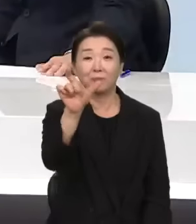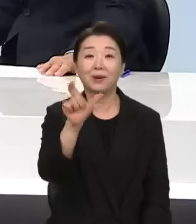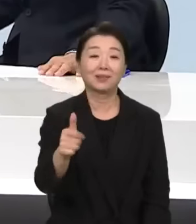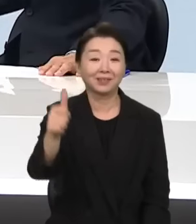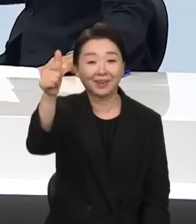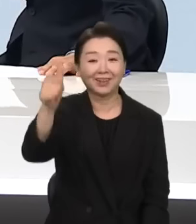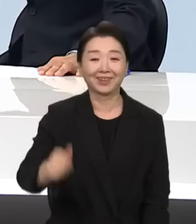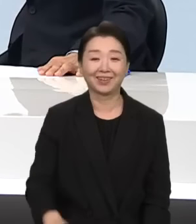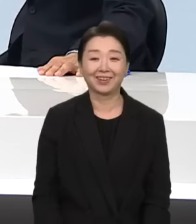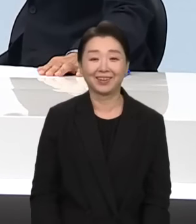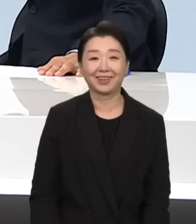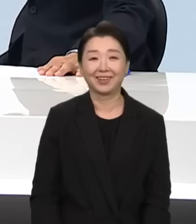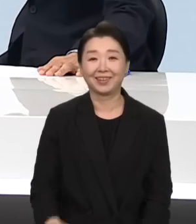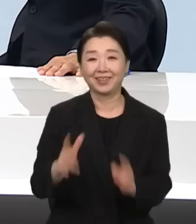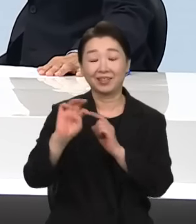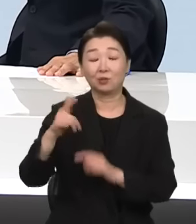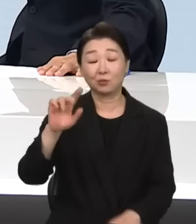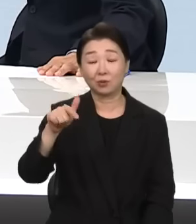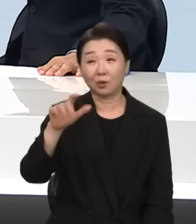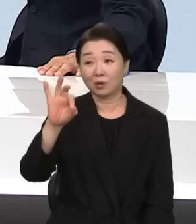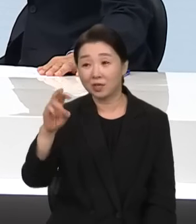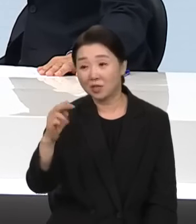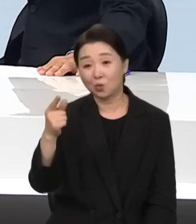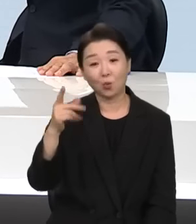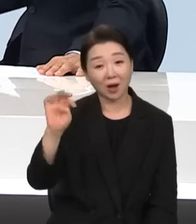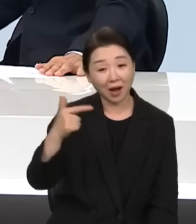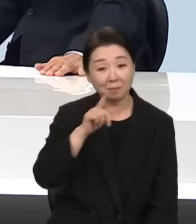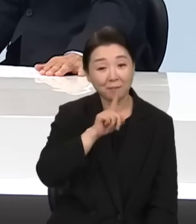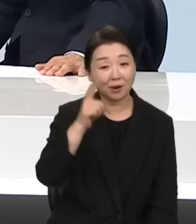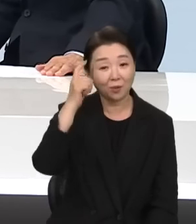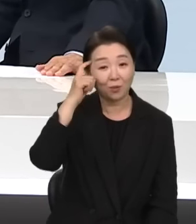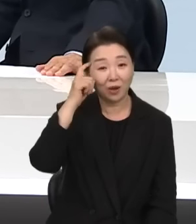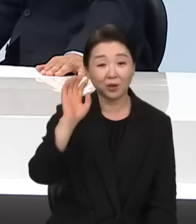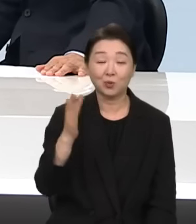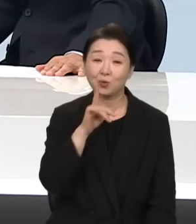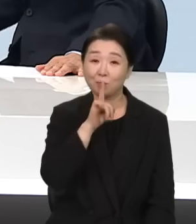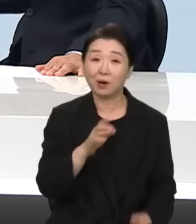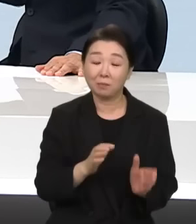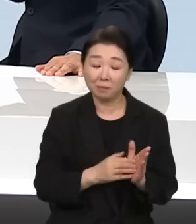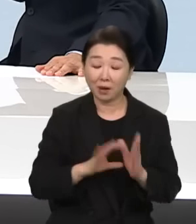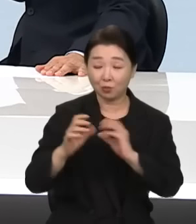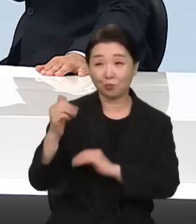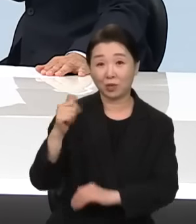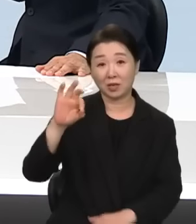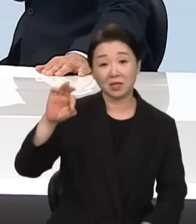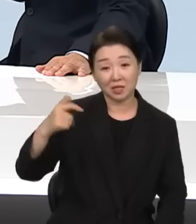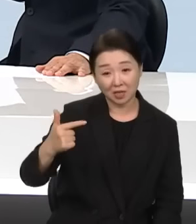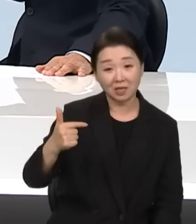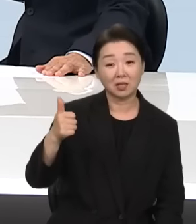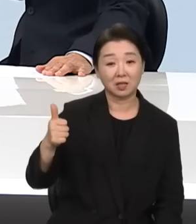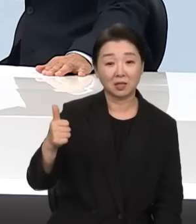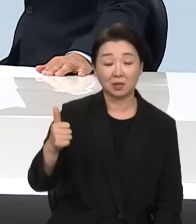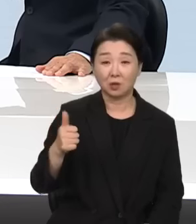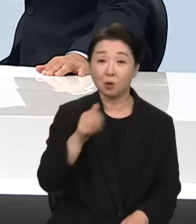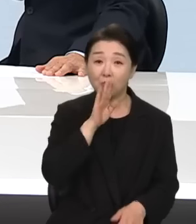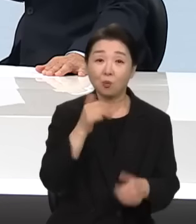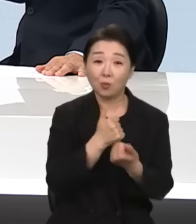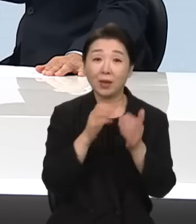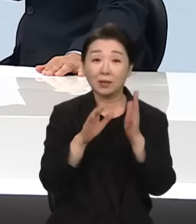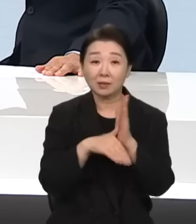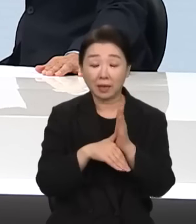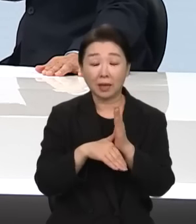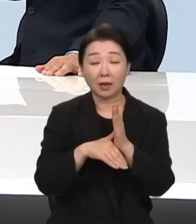자 이준석 의원 이유한 의원 얘기를 왜 했느냐 저희가 최근에 소개해 드렸었죠 국민의 임 이유한 최고 의원이 보내기 당시에 어떤